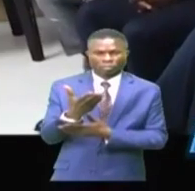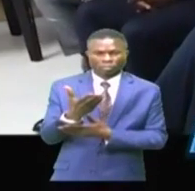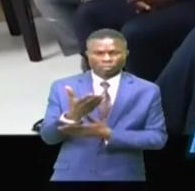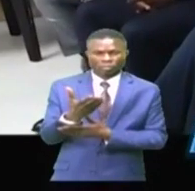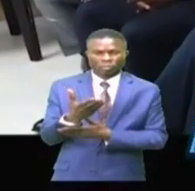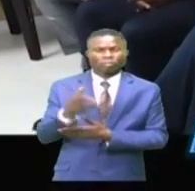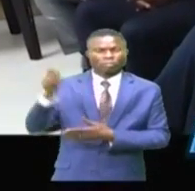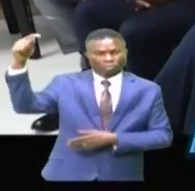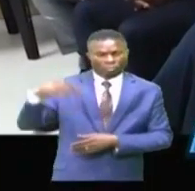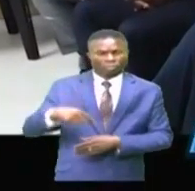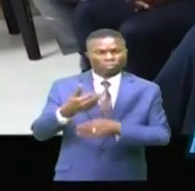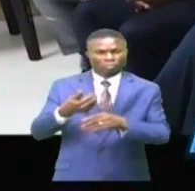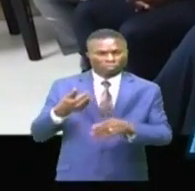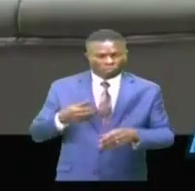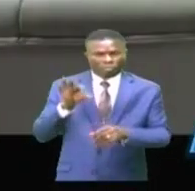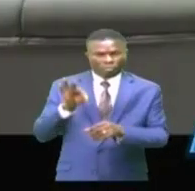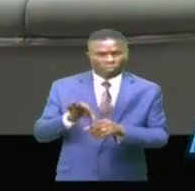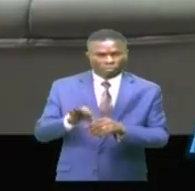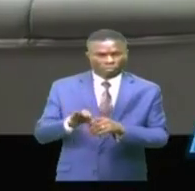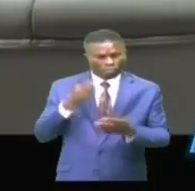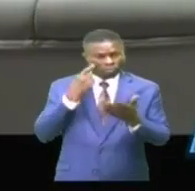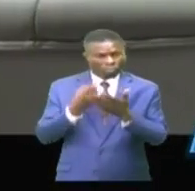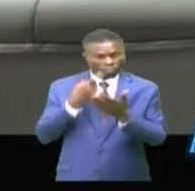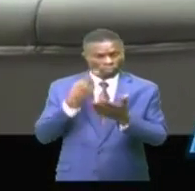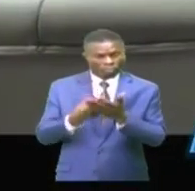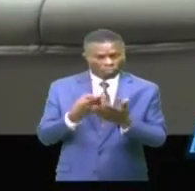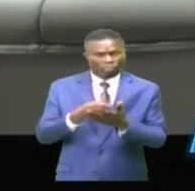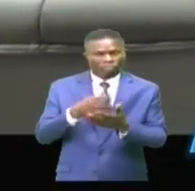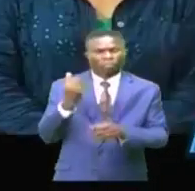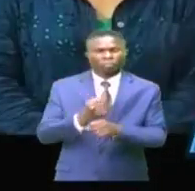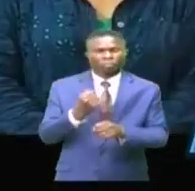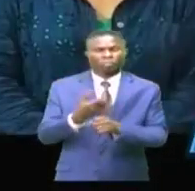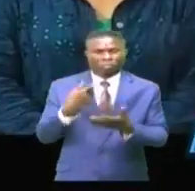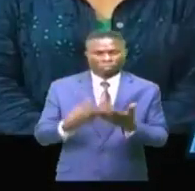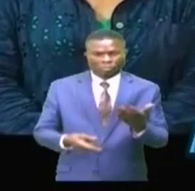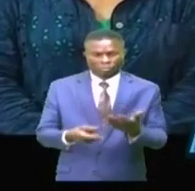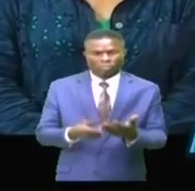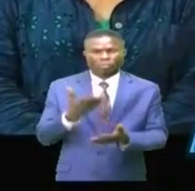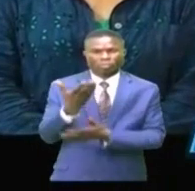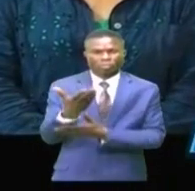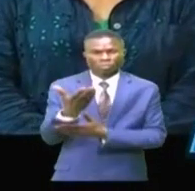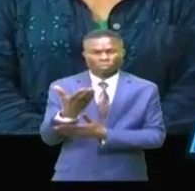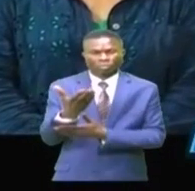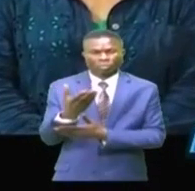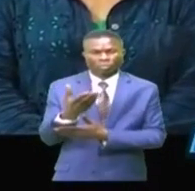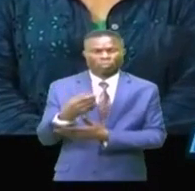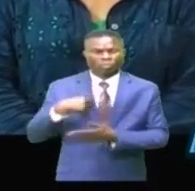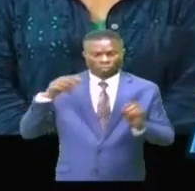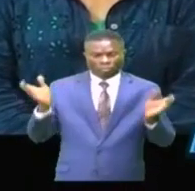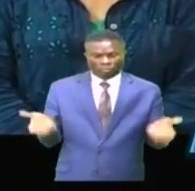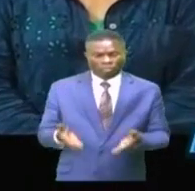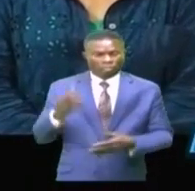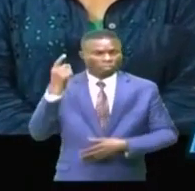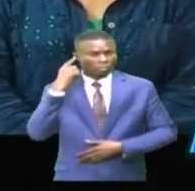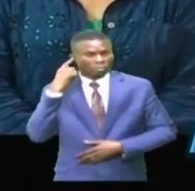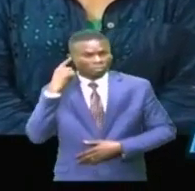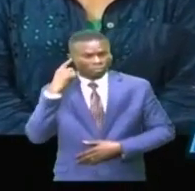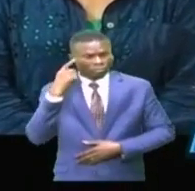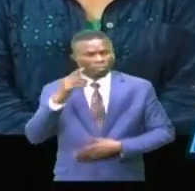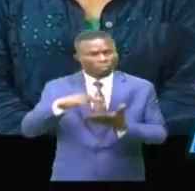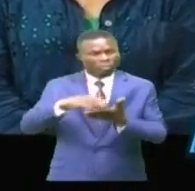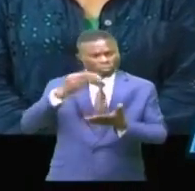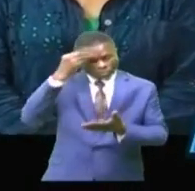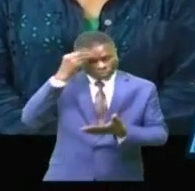des élections un peu avant pour observer les élections nous serions bien sûr disponibles nous sommes vraiment venus là pour écouter et apprendre